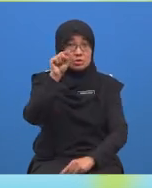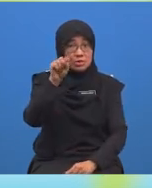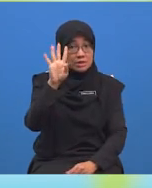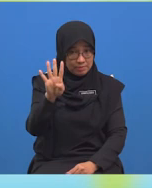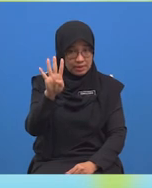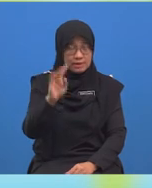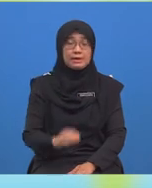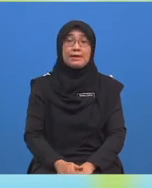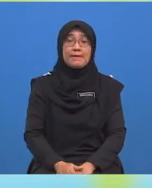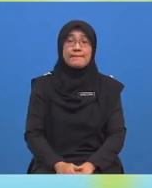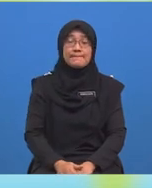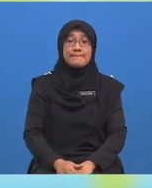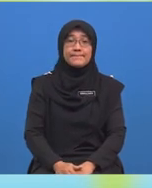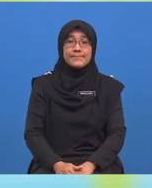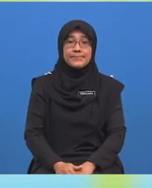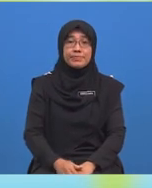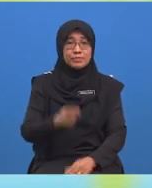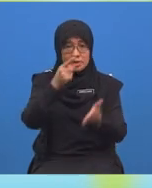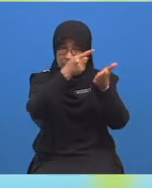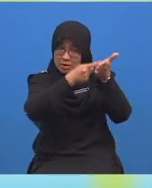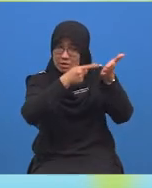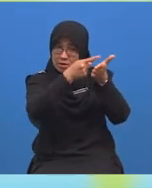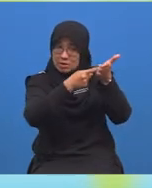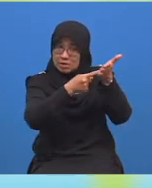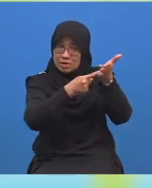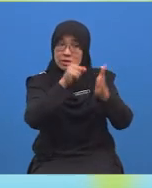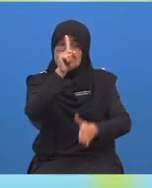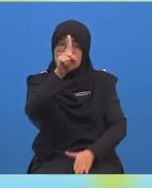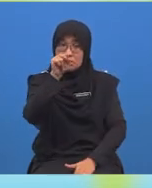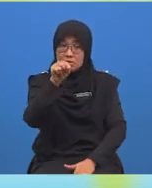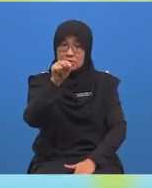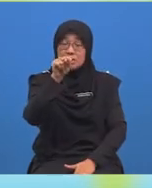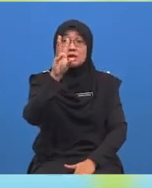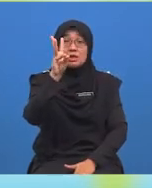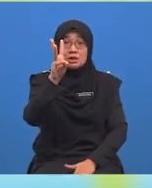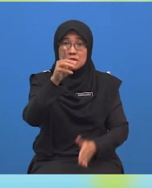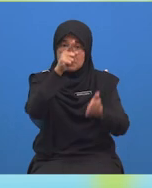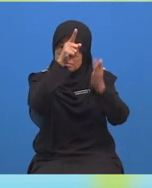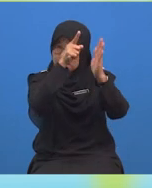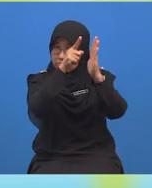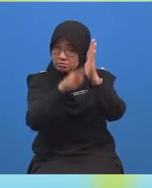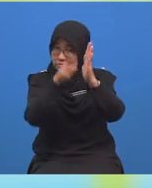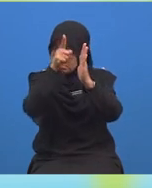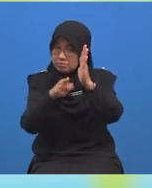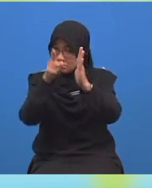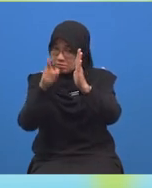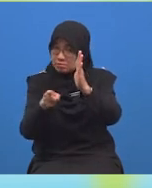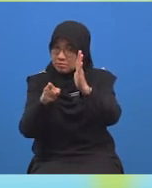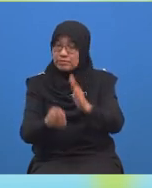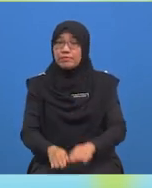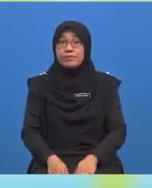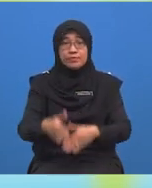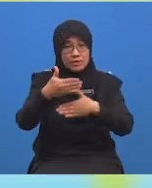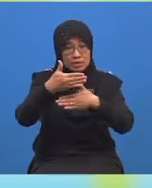Kemudian, lorekkan 1.6 secara menegak. Selepas itu, lorekkan